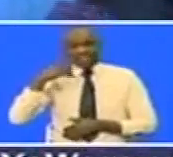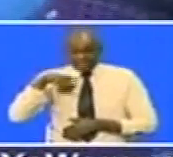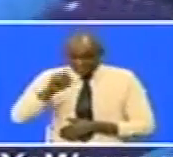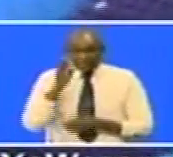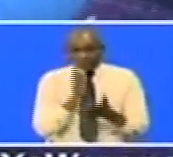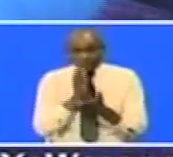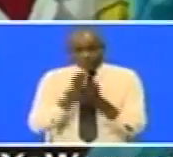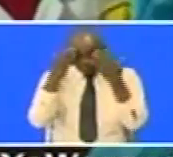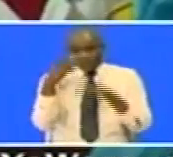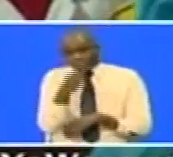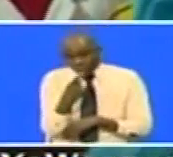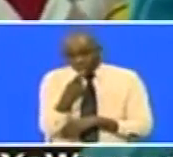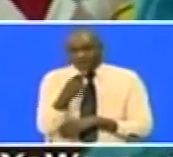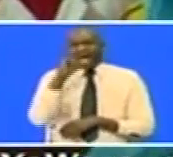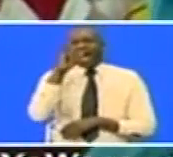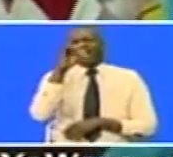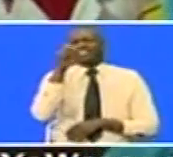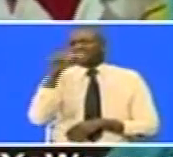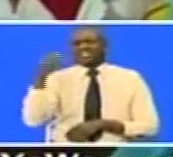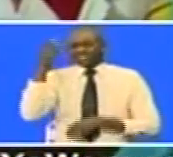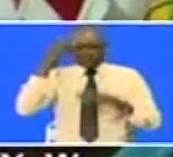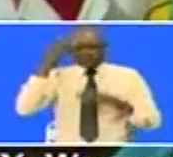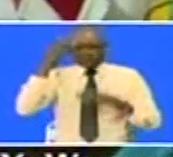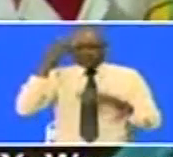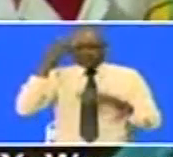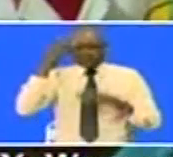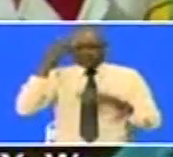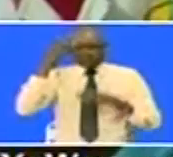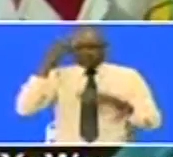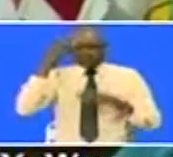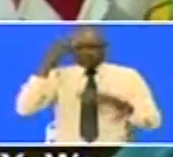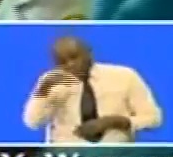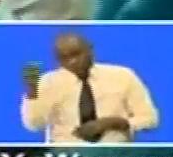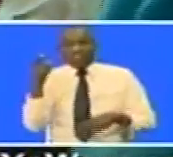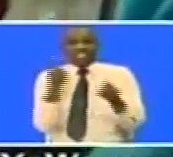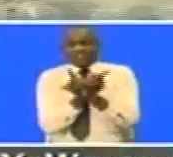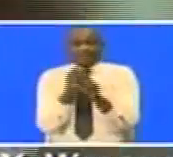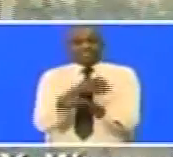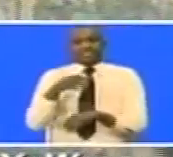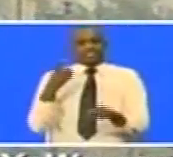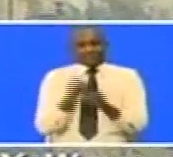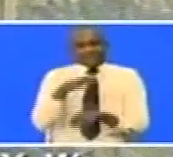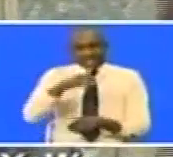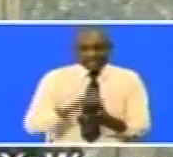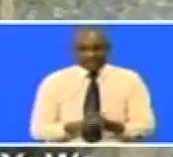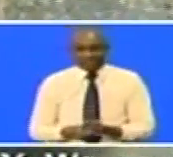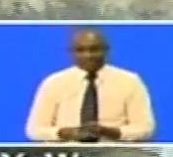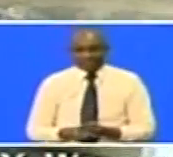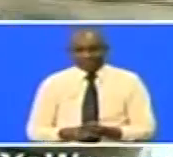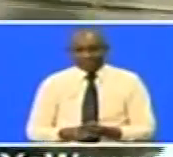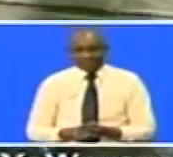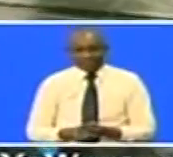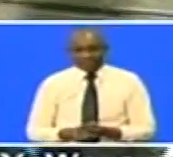likiwa hawamfahamu Isaac Maina, kando na kusisitiza kuwa tuelekee dono kwa mengi zaidi. Koti komanda?